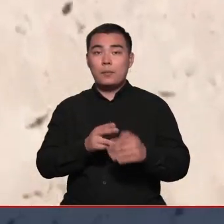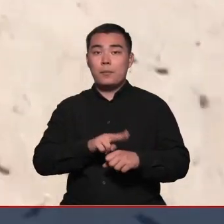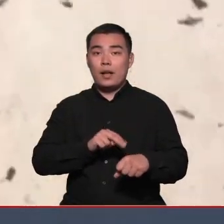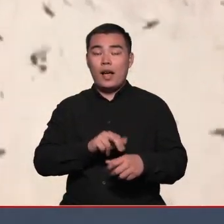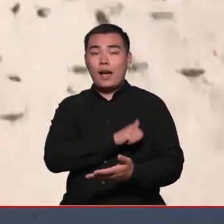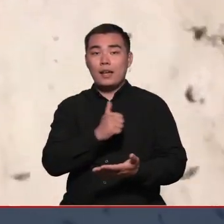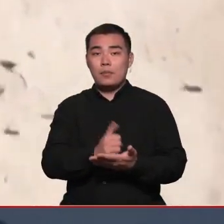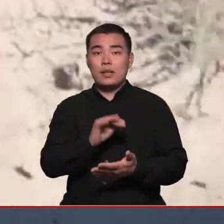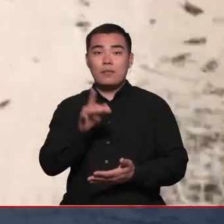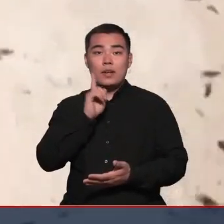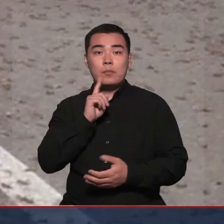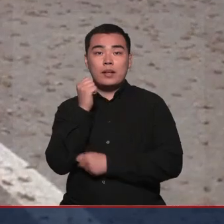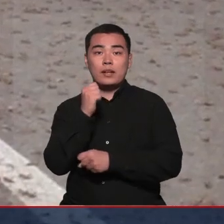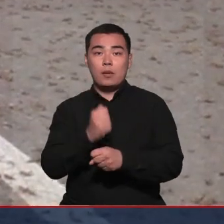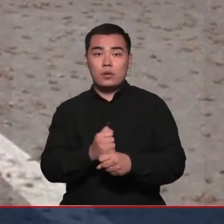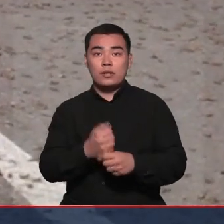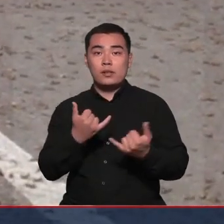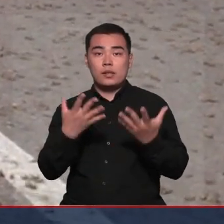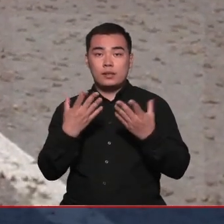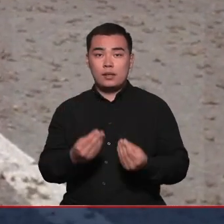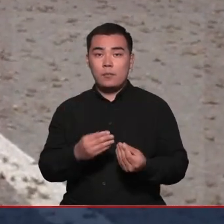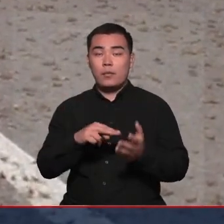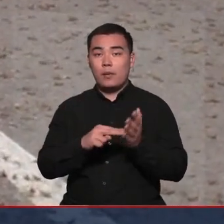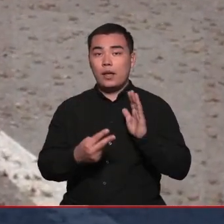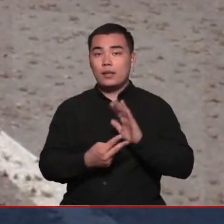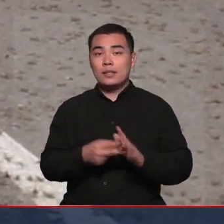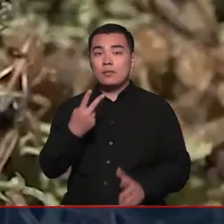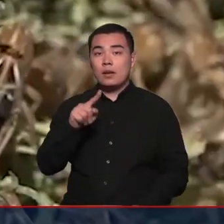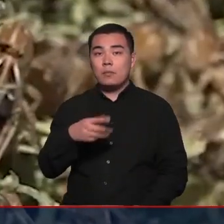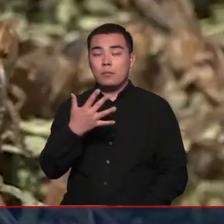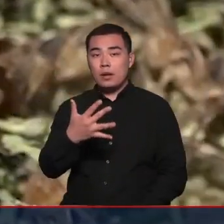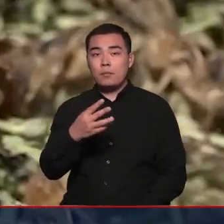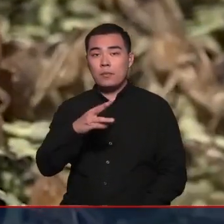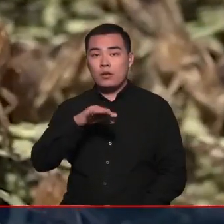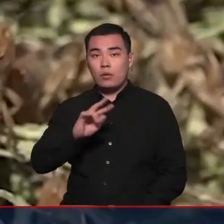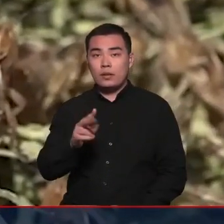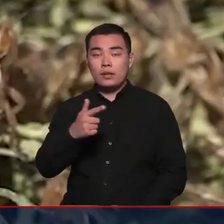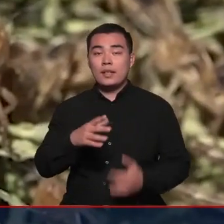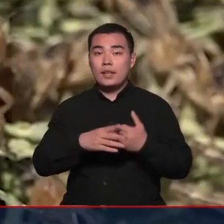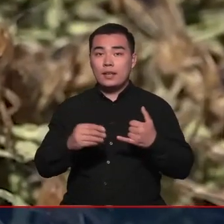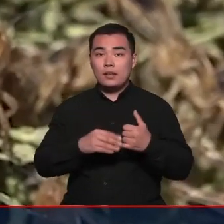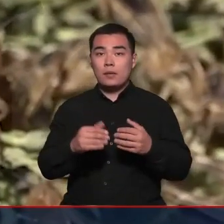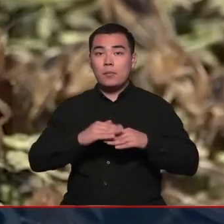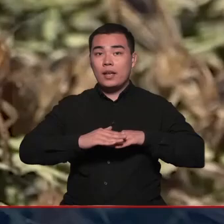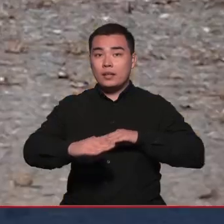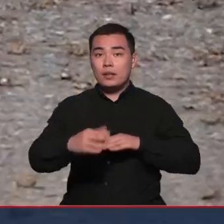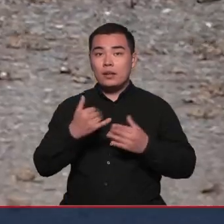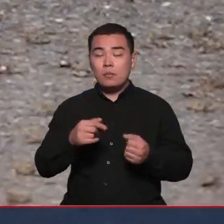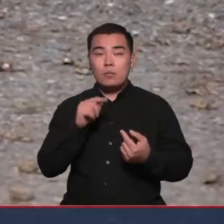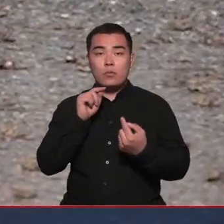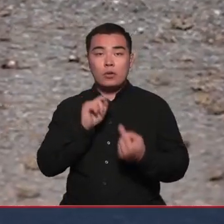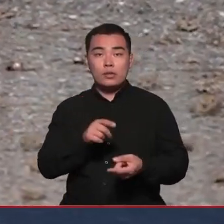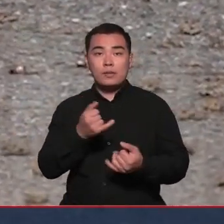акимата и временных работников на сегодняшний день из запланированных 2,5 млн гектаров площадей против